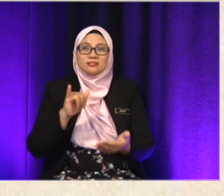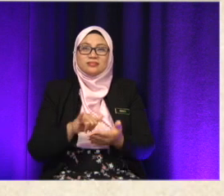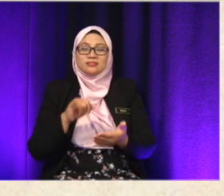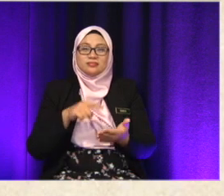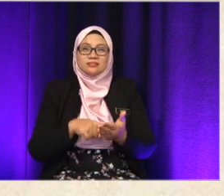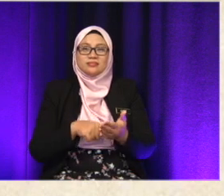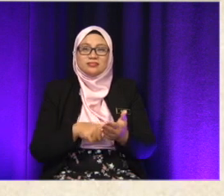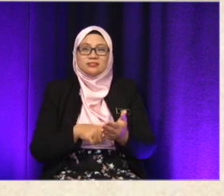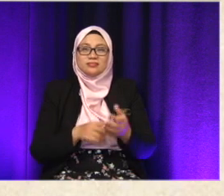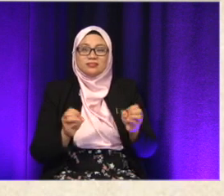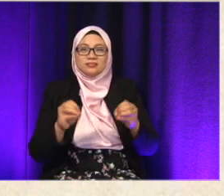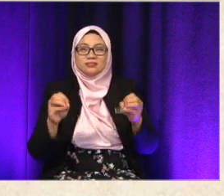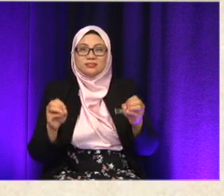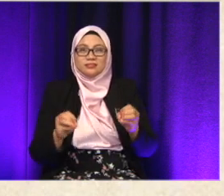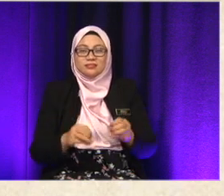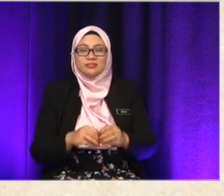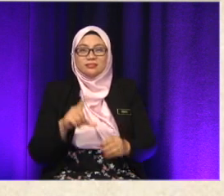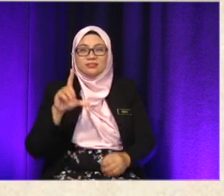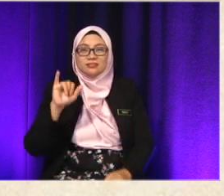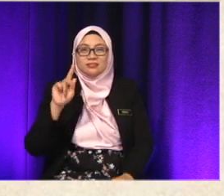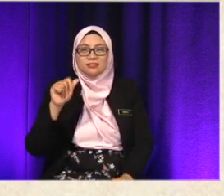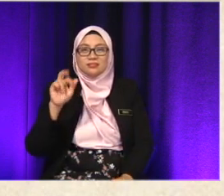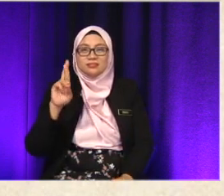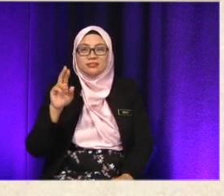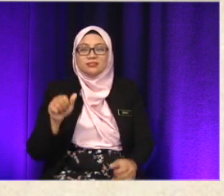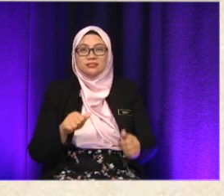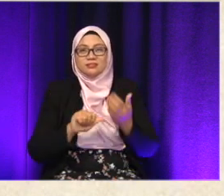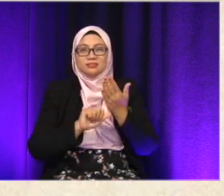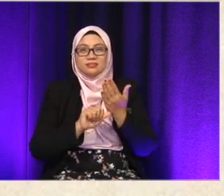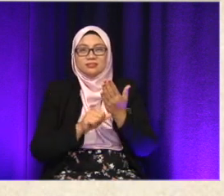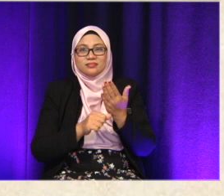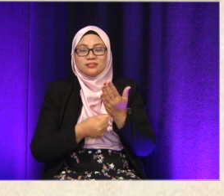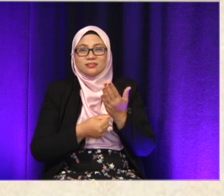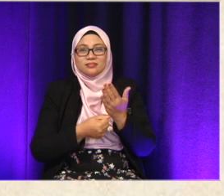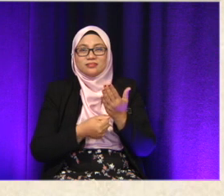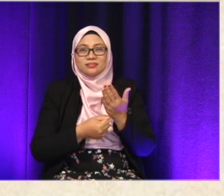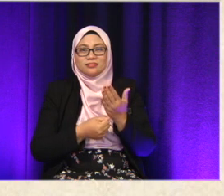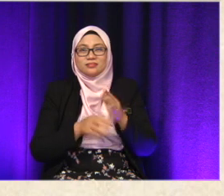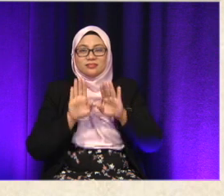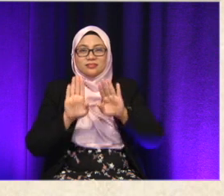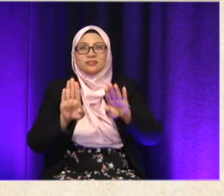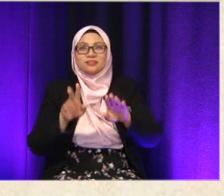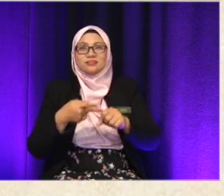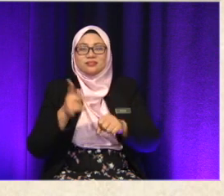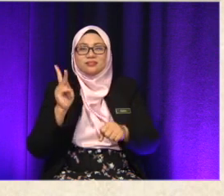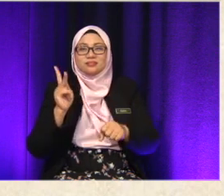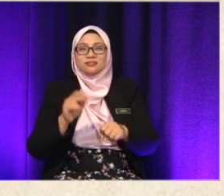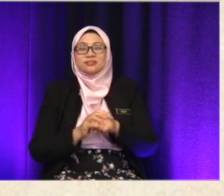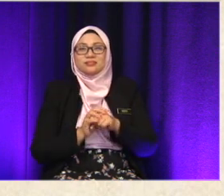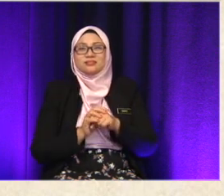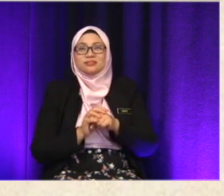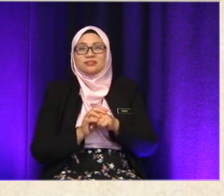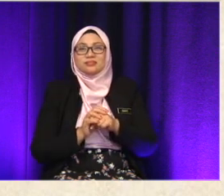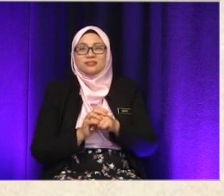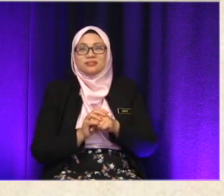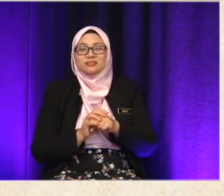litar asas di mana yang ni omboh ditolak keluar, mana tolak keluar ni tolak keluar. Yang ni omboh